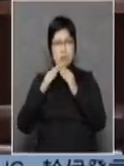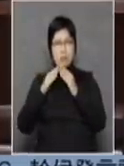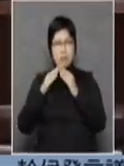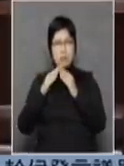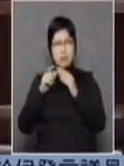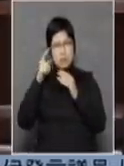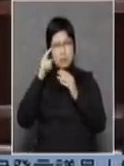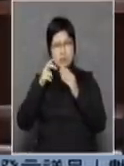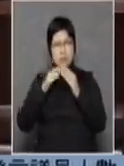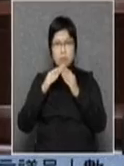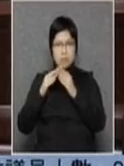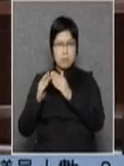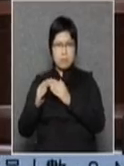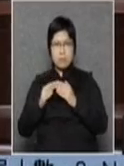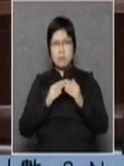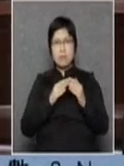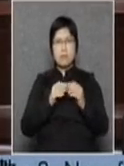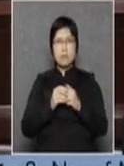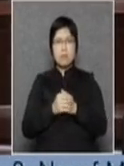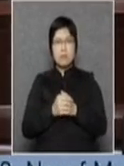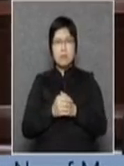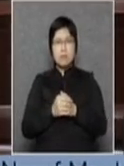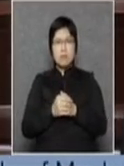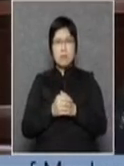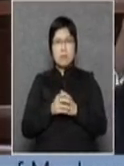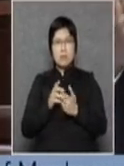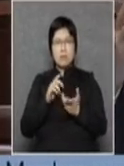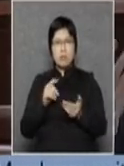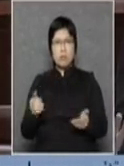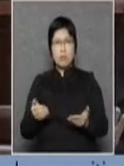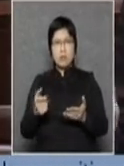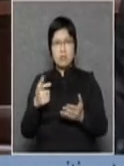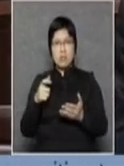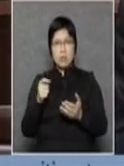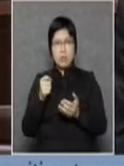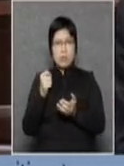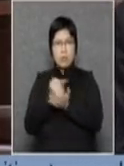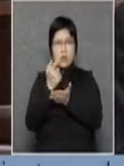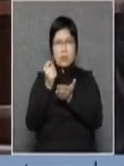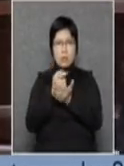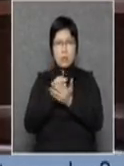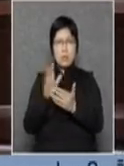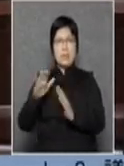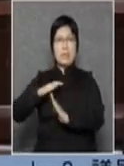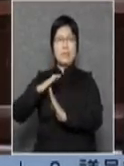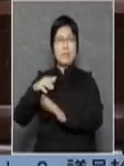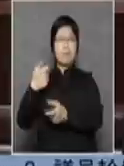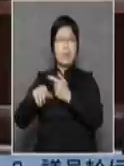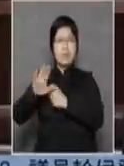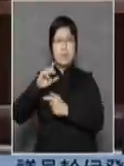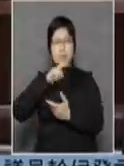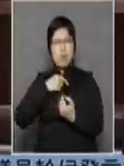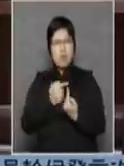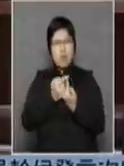屋邨就造價呢就屢創新高，有封盤啊，有反價咁